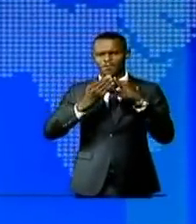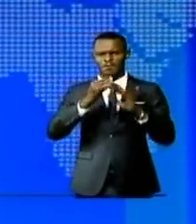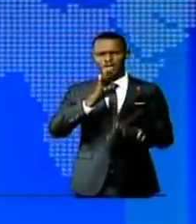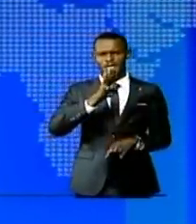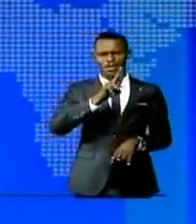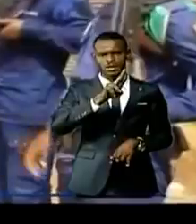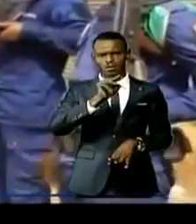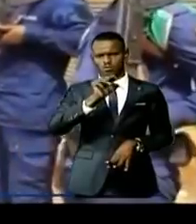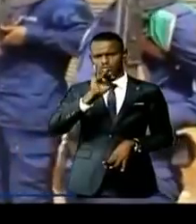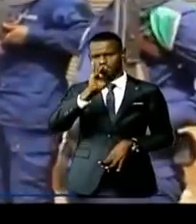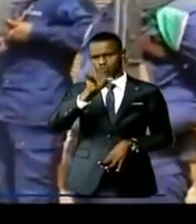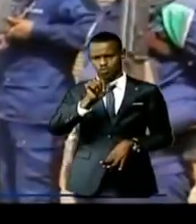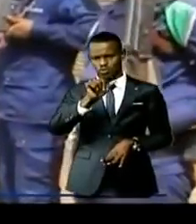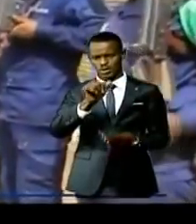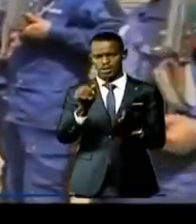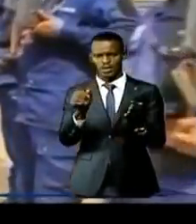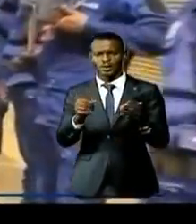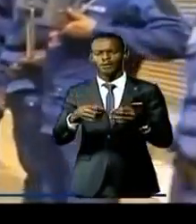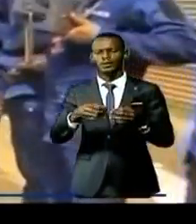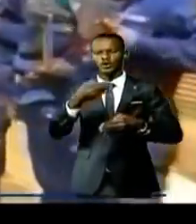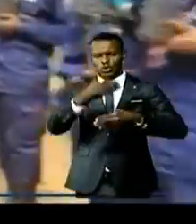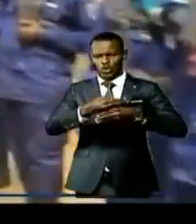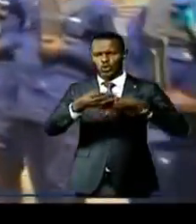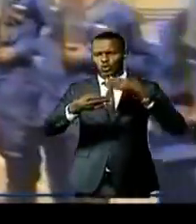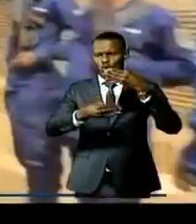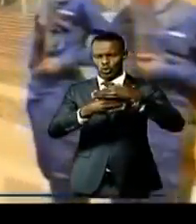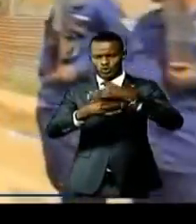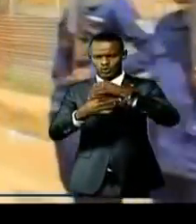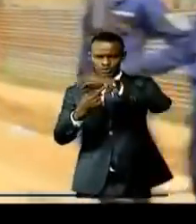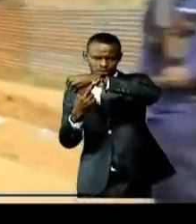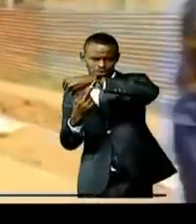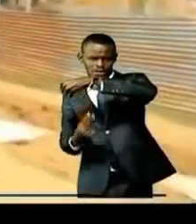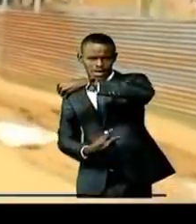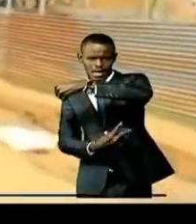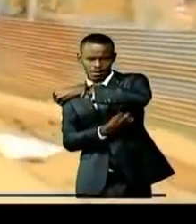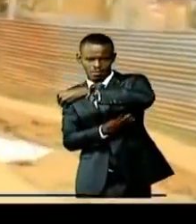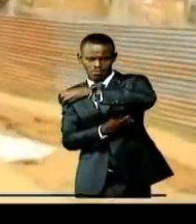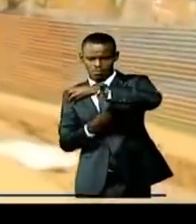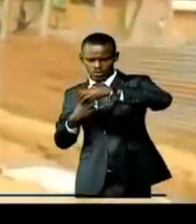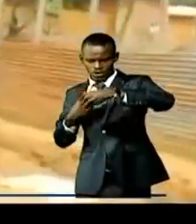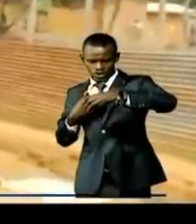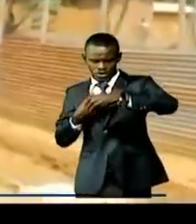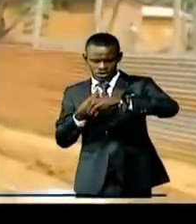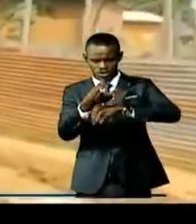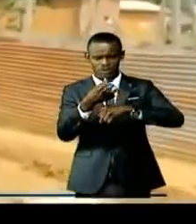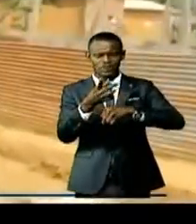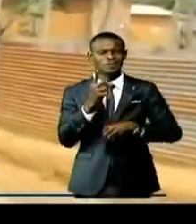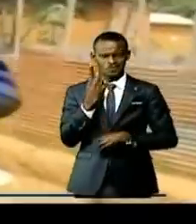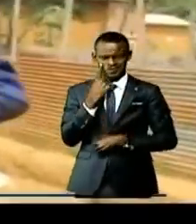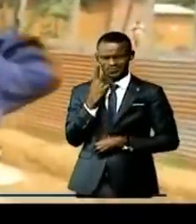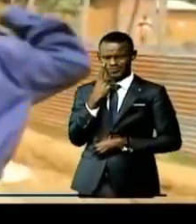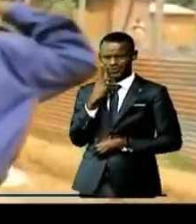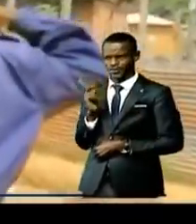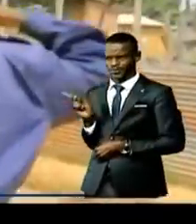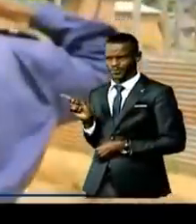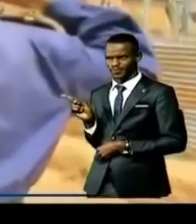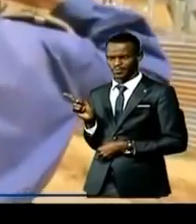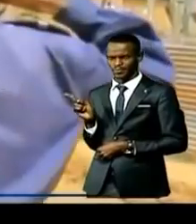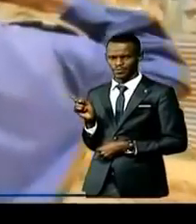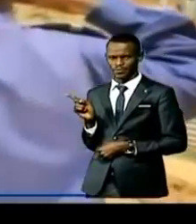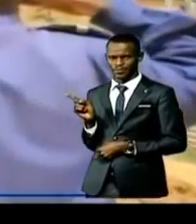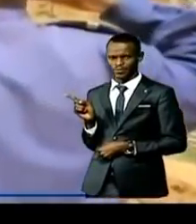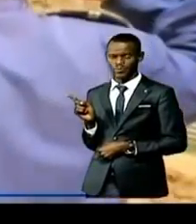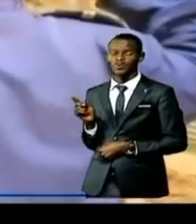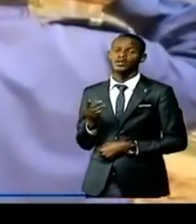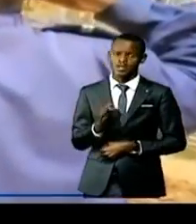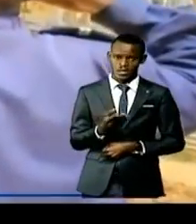ville. Jamais assez de changements positifs apportés par l'état des sièges en Ituri sont non seulement d'ordre